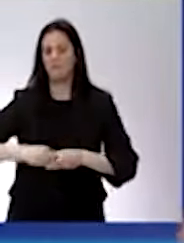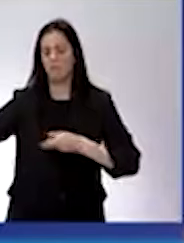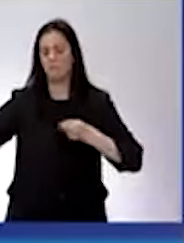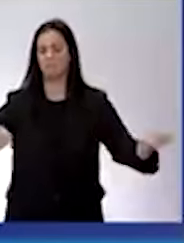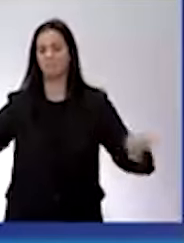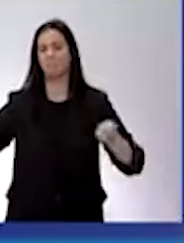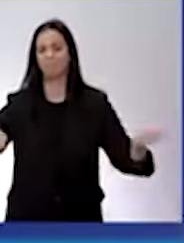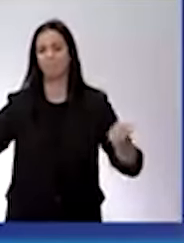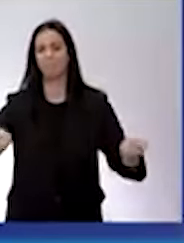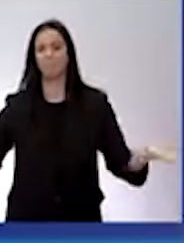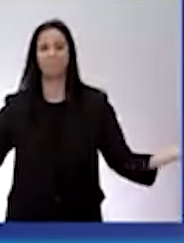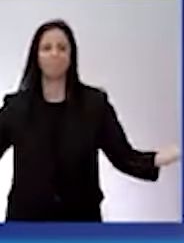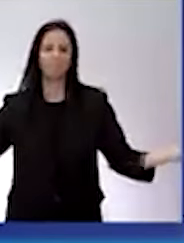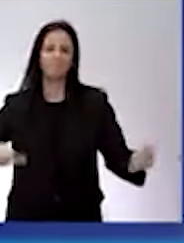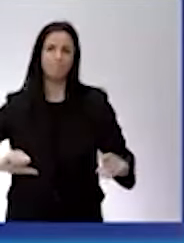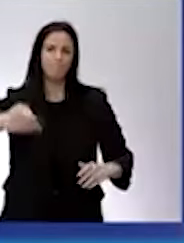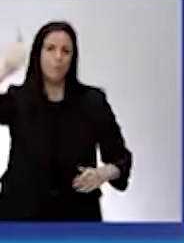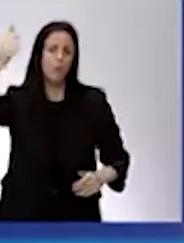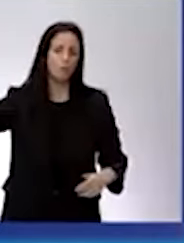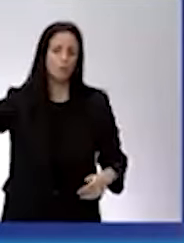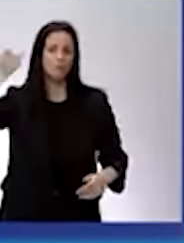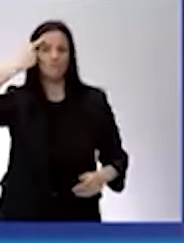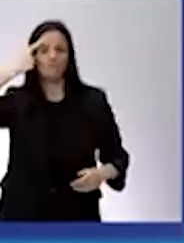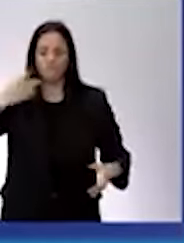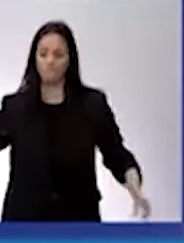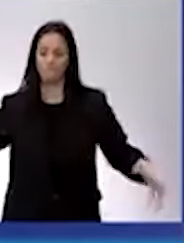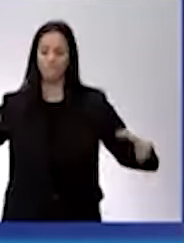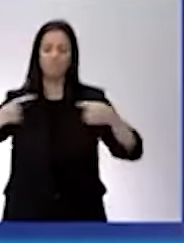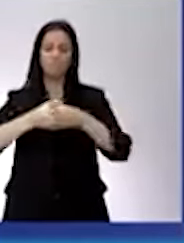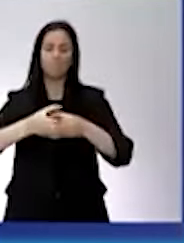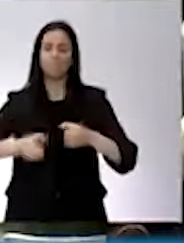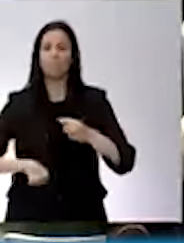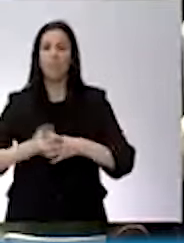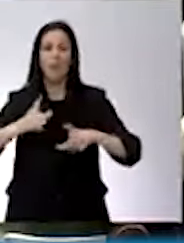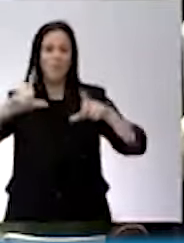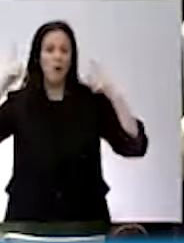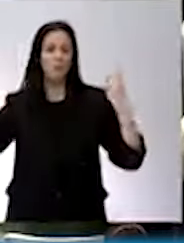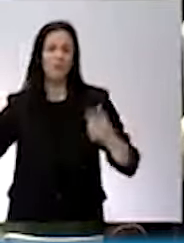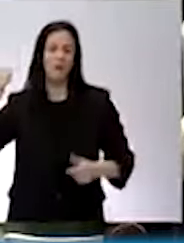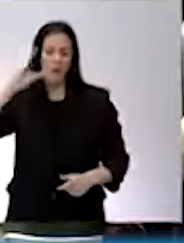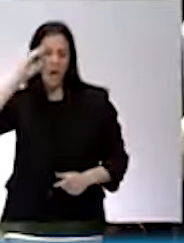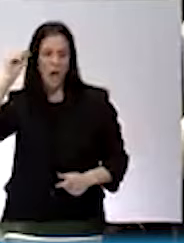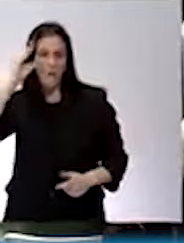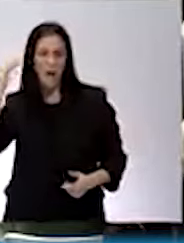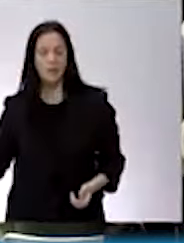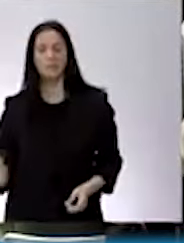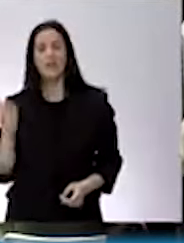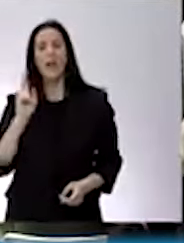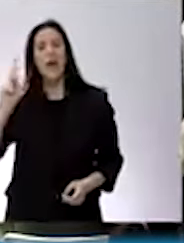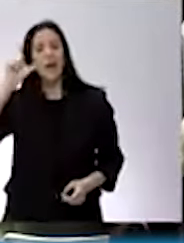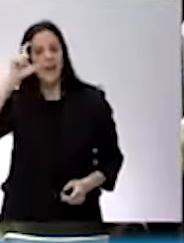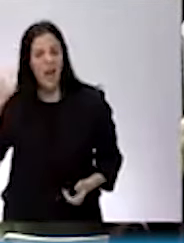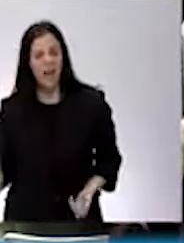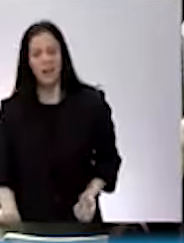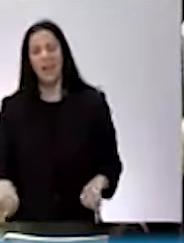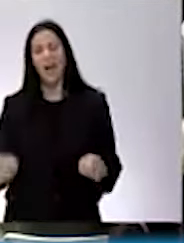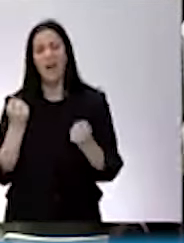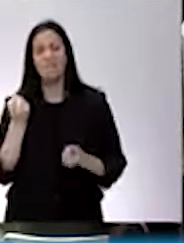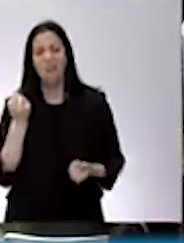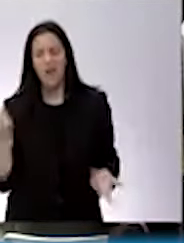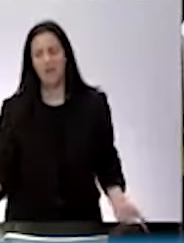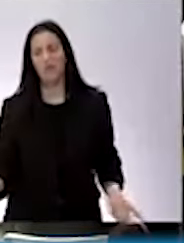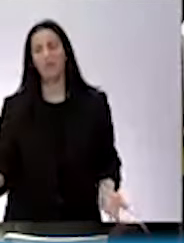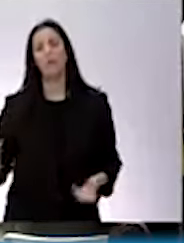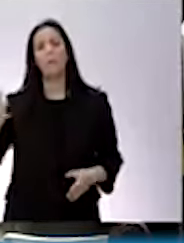ιδρυτή μας, τον Κωνσταντίνο Καραμαλή, τον Γιώργιο Ράλη, τον Ευάλευ Γεροαβέροφ, τον Κωνσταντίνο Μητσοτάκη, τον